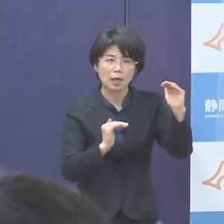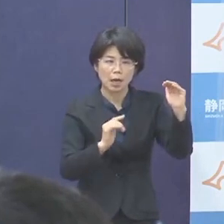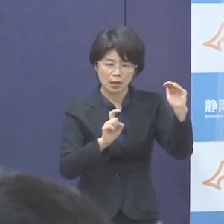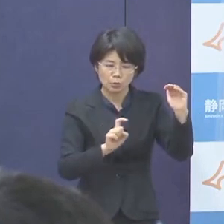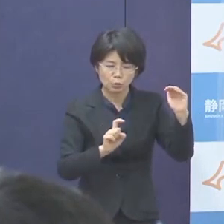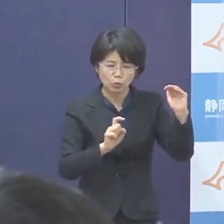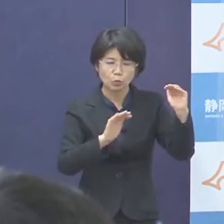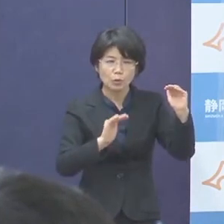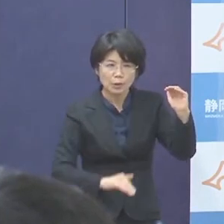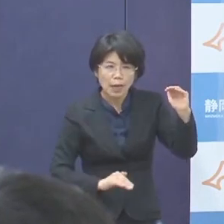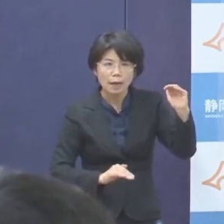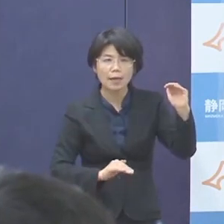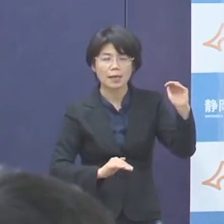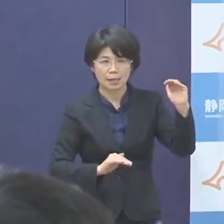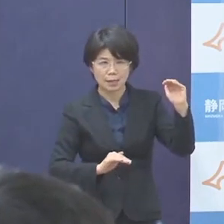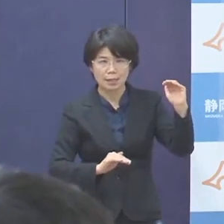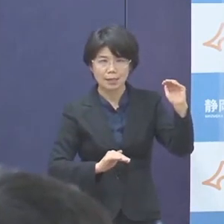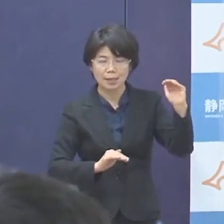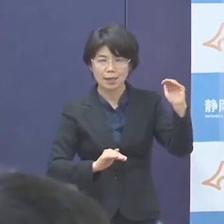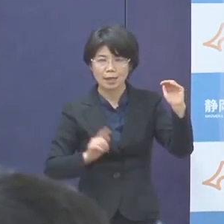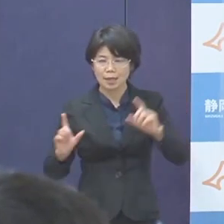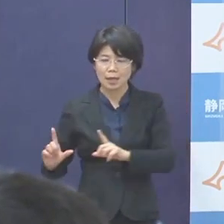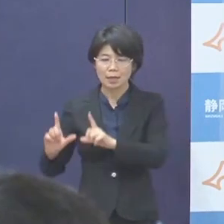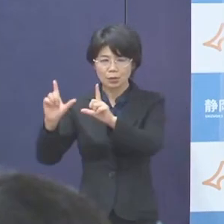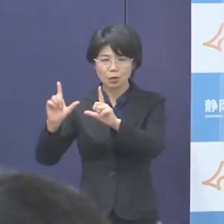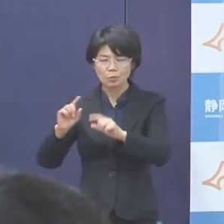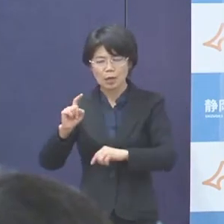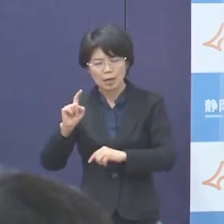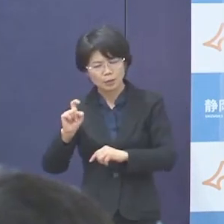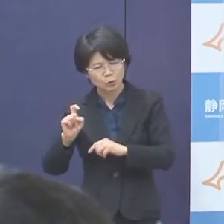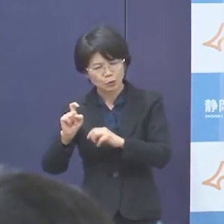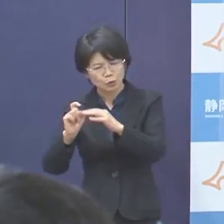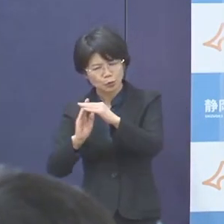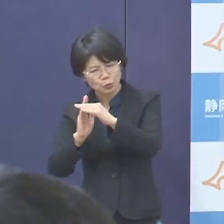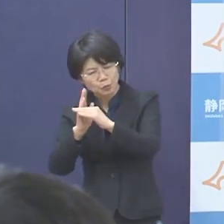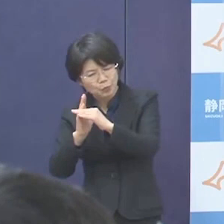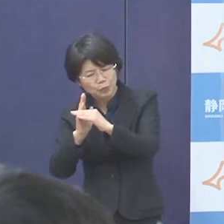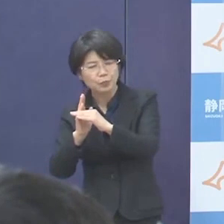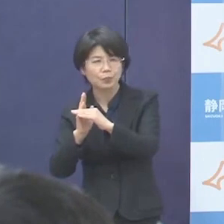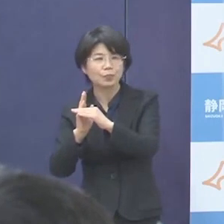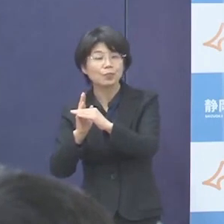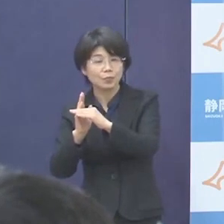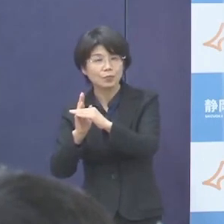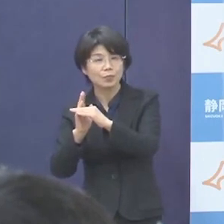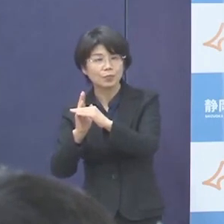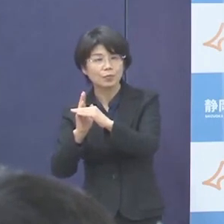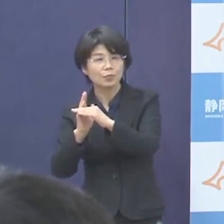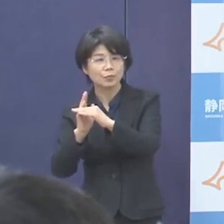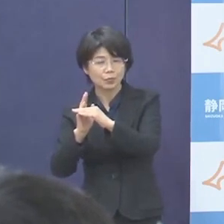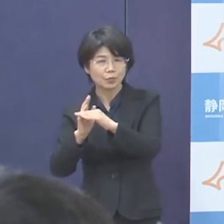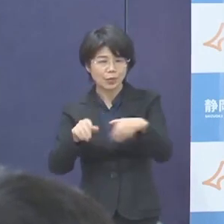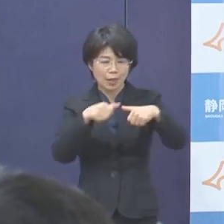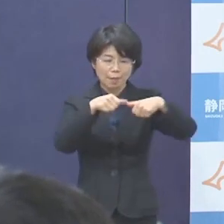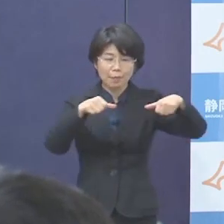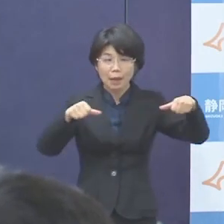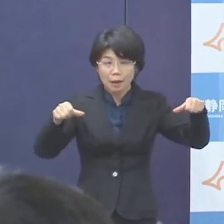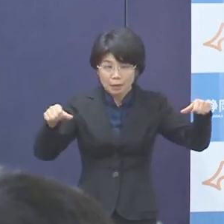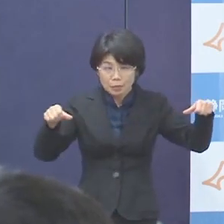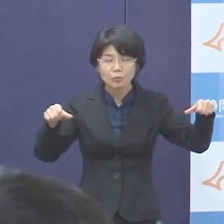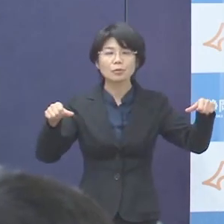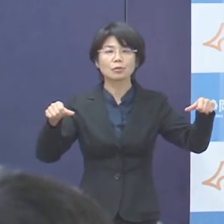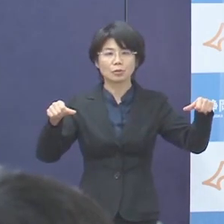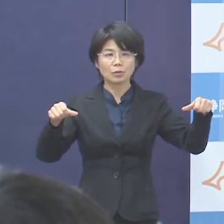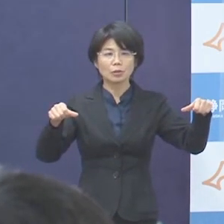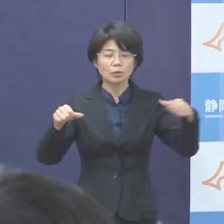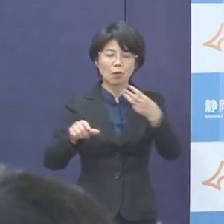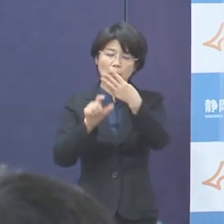10% 以下になりました。それから、まあ、東部は 10% をちょっと超えていると、まあ、こういうことで全体として一番直近の